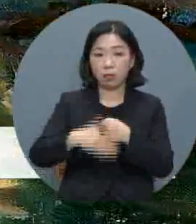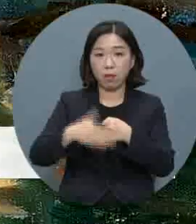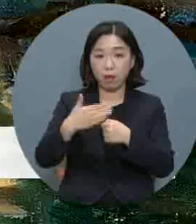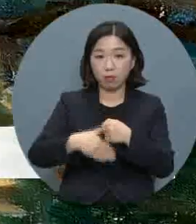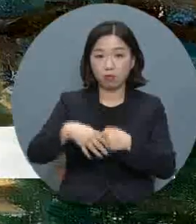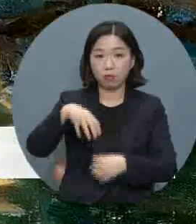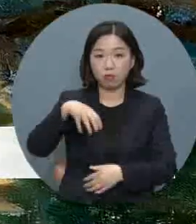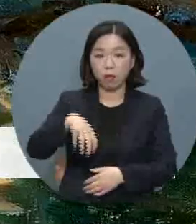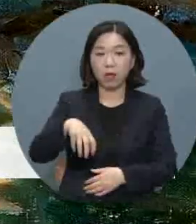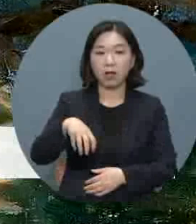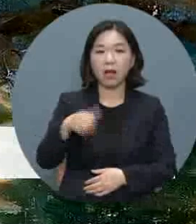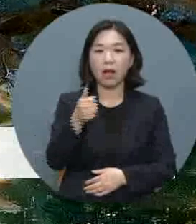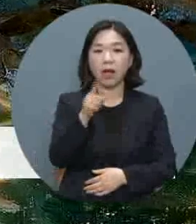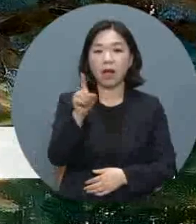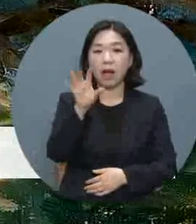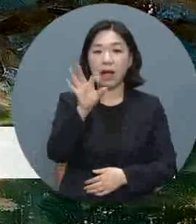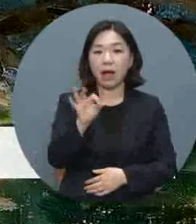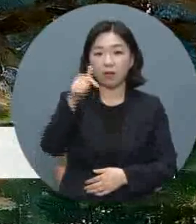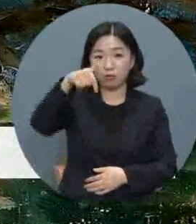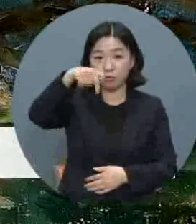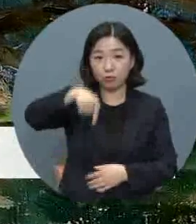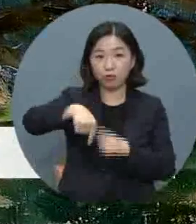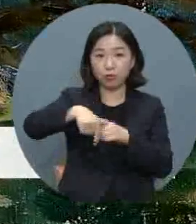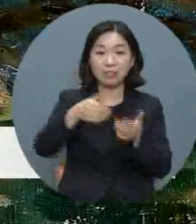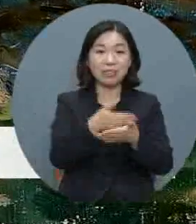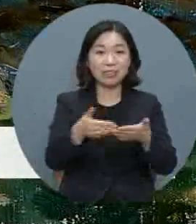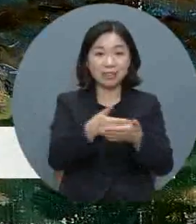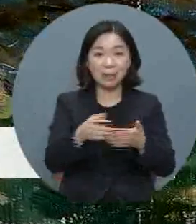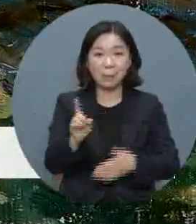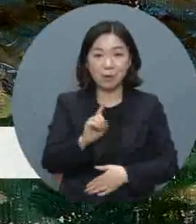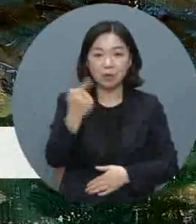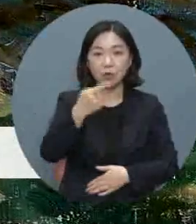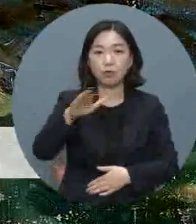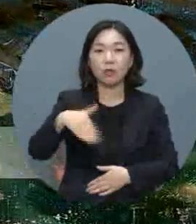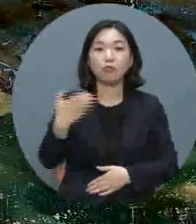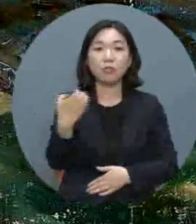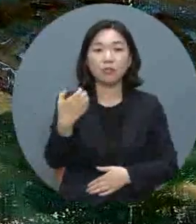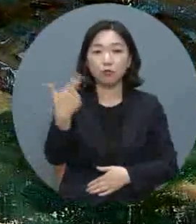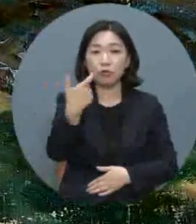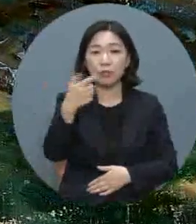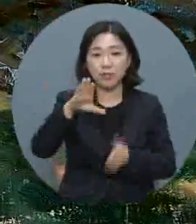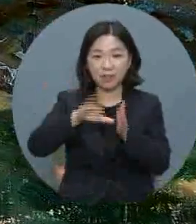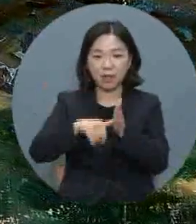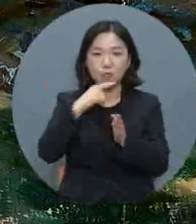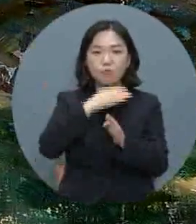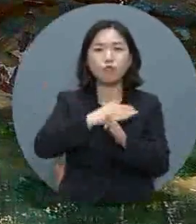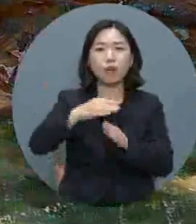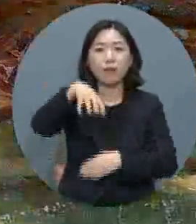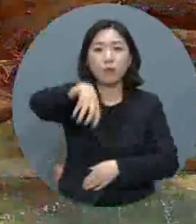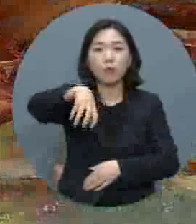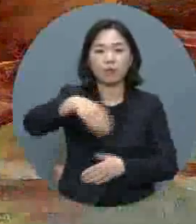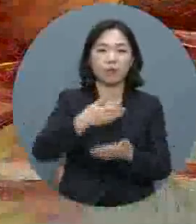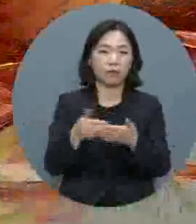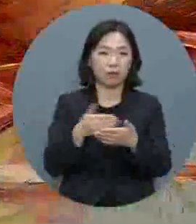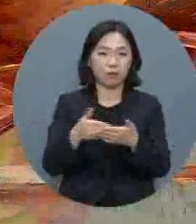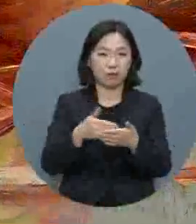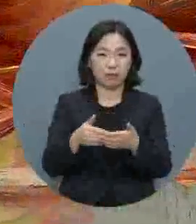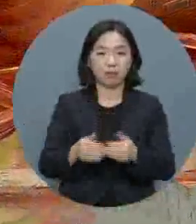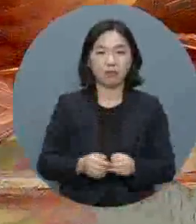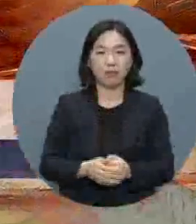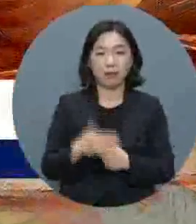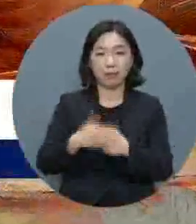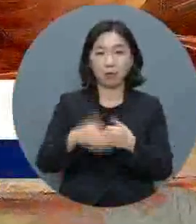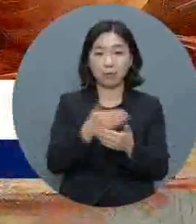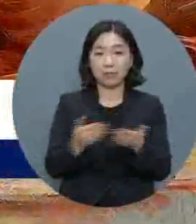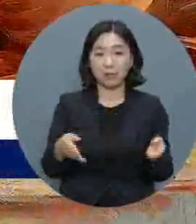온 항구라는 작품은 1960년작으로 이퀘대가 북한에서 그린 그림입니다.